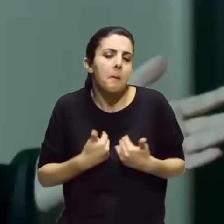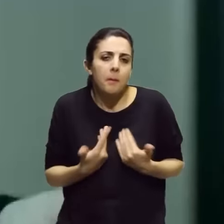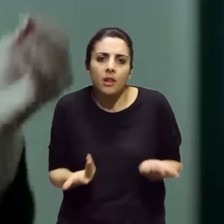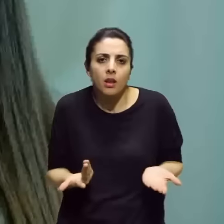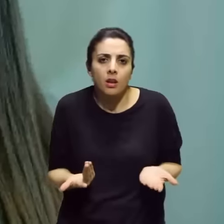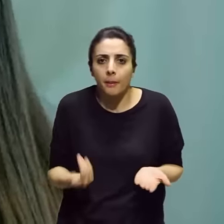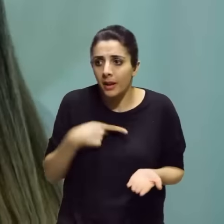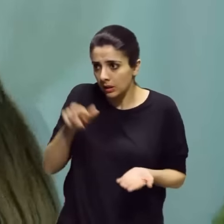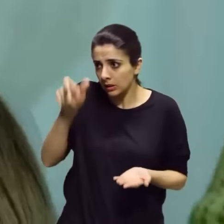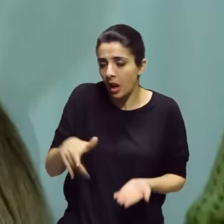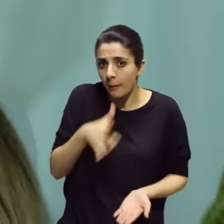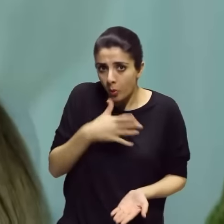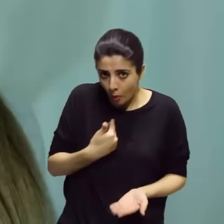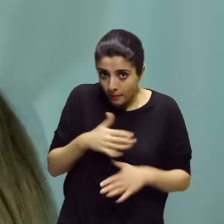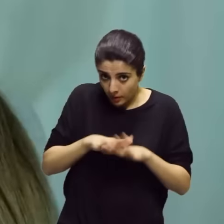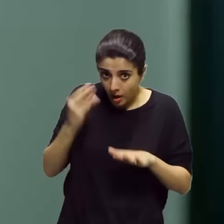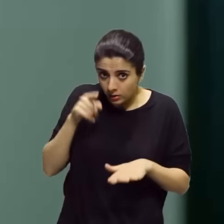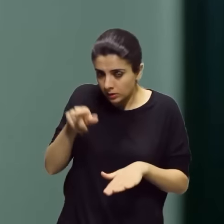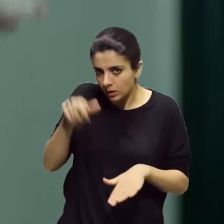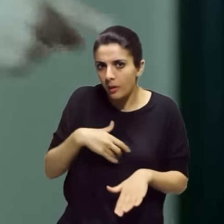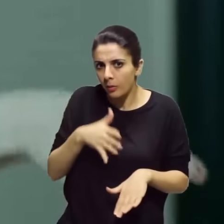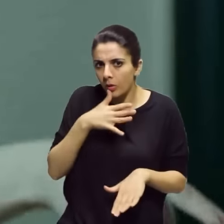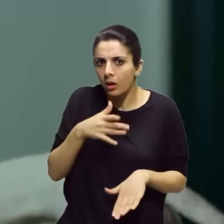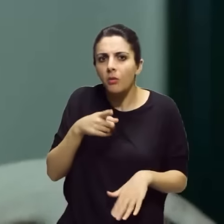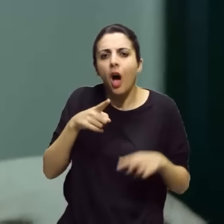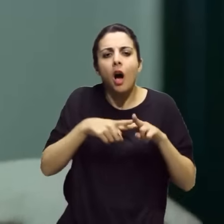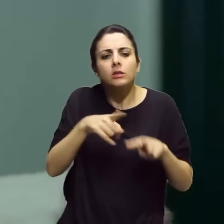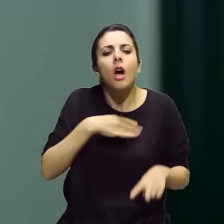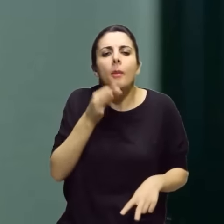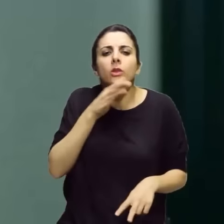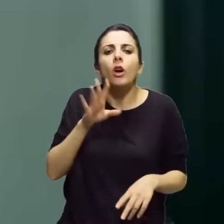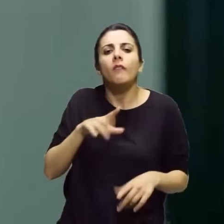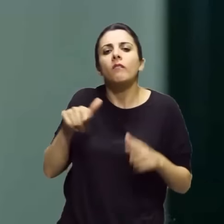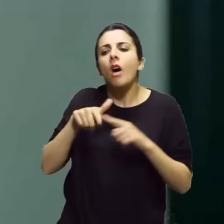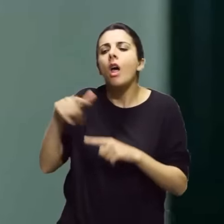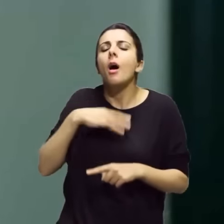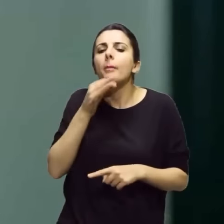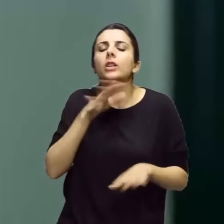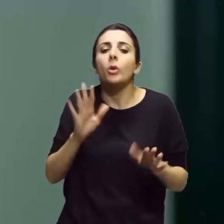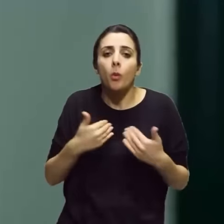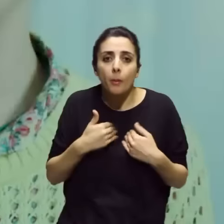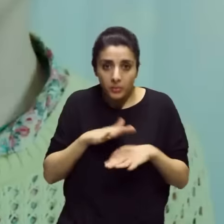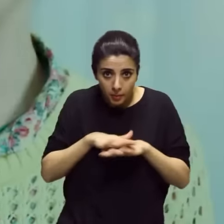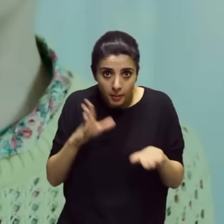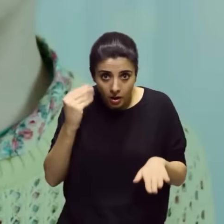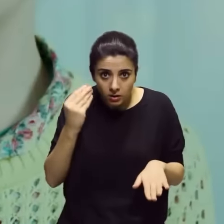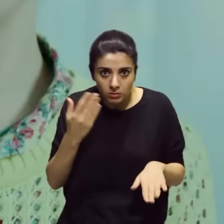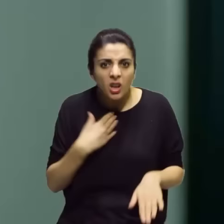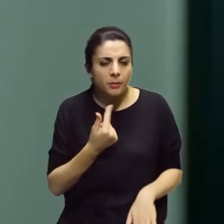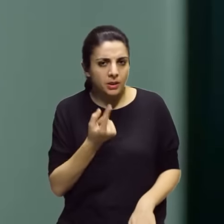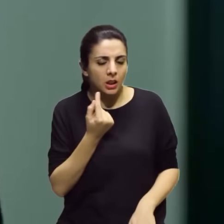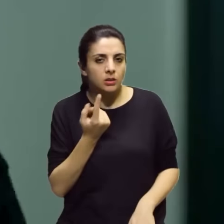sevinçten? Ben seni tanırım. Anladın mı? Seni tanırım. Ben ne bu Ayşem'e benzerim, ne o Fahriye'ye benzerim. Anladın mı?